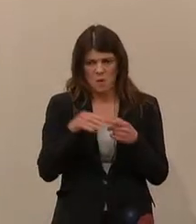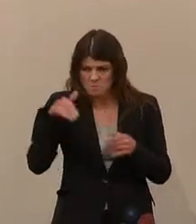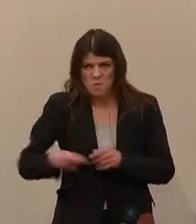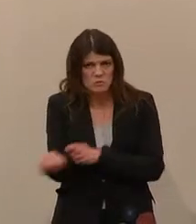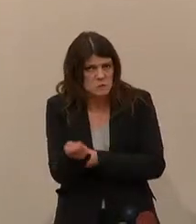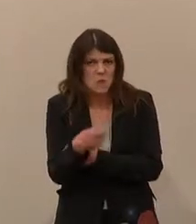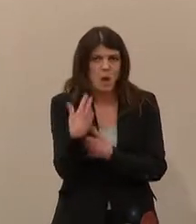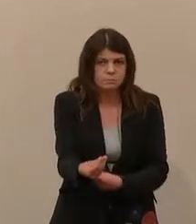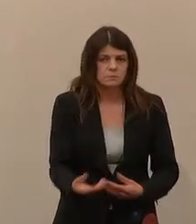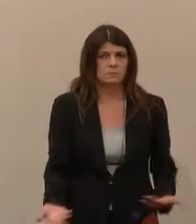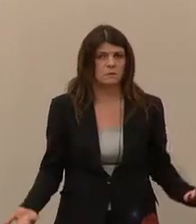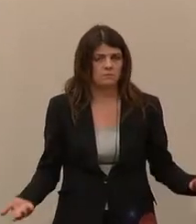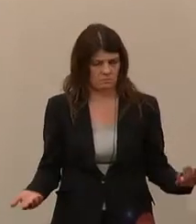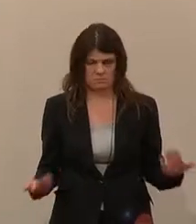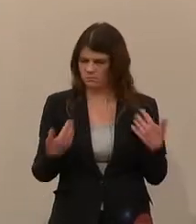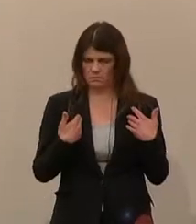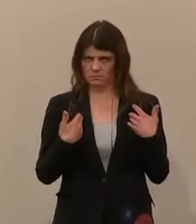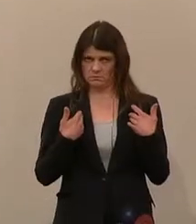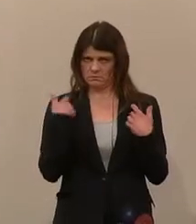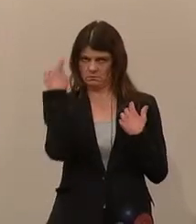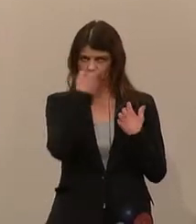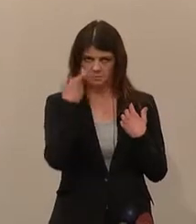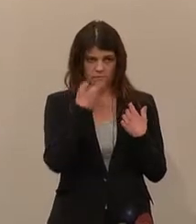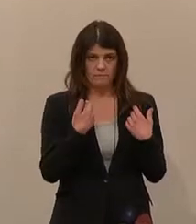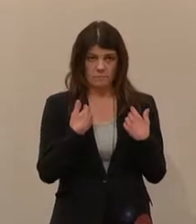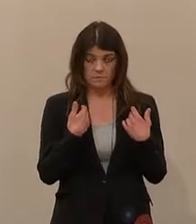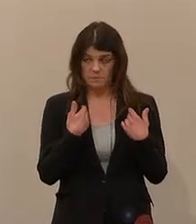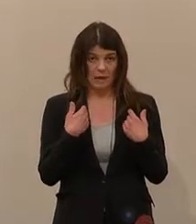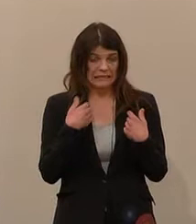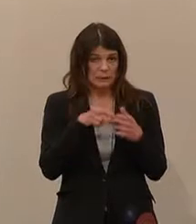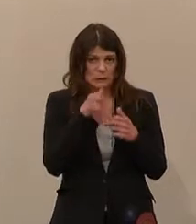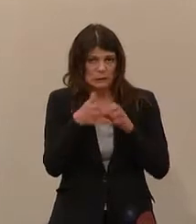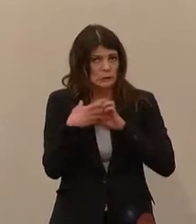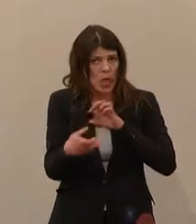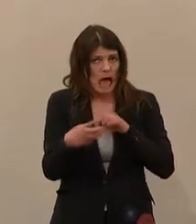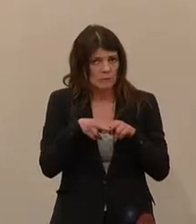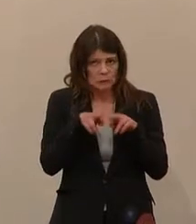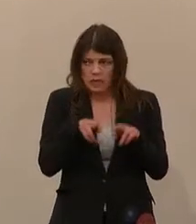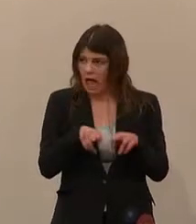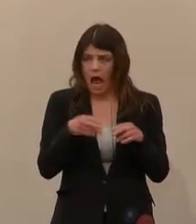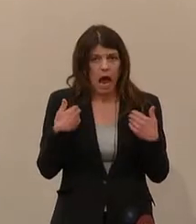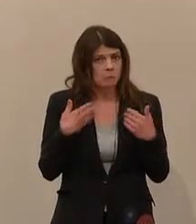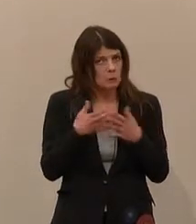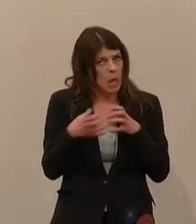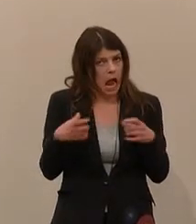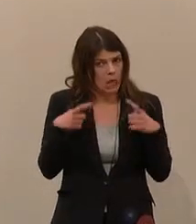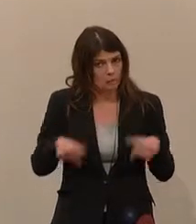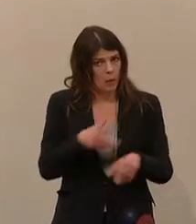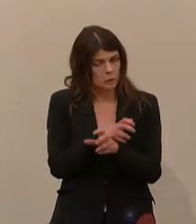sanktioniert werden. Und jetzt frage ich mich, ich meine, ich bin nicht so lange im Nationalrat, aber ich lebe relativ lange in